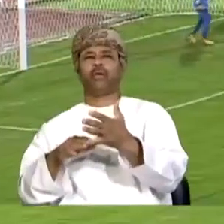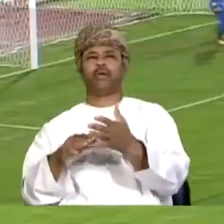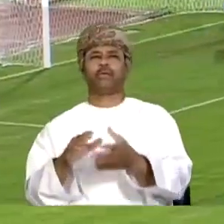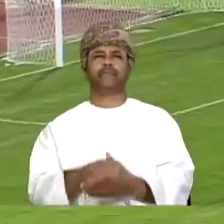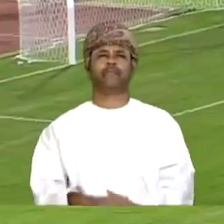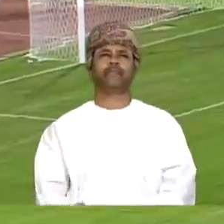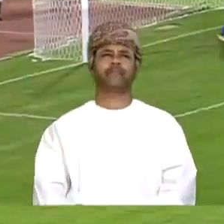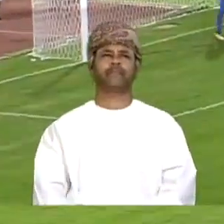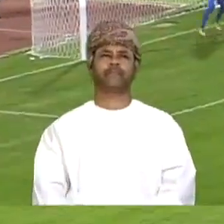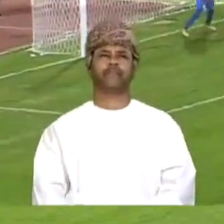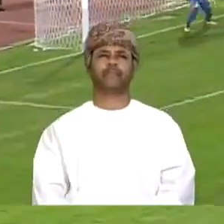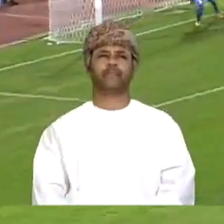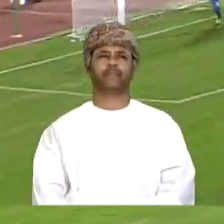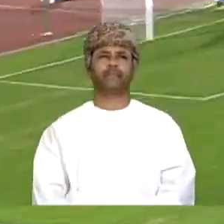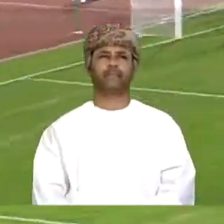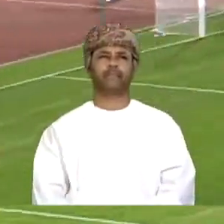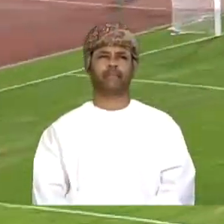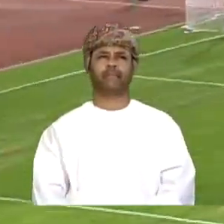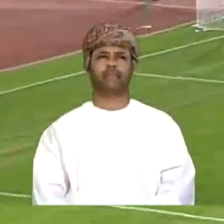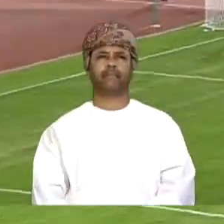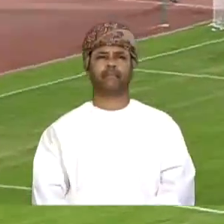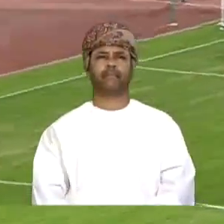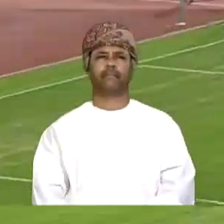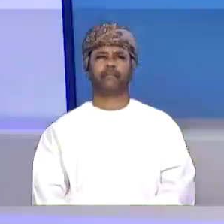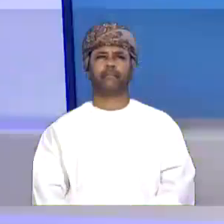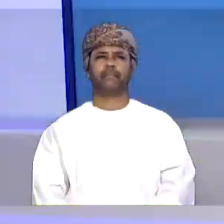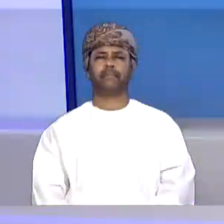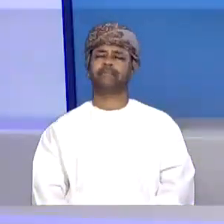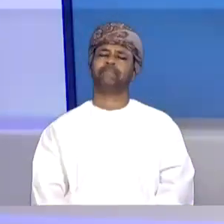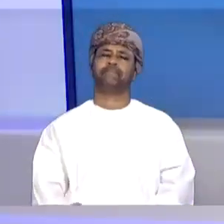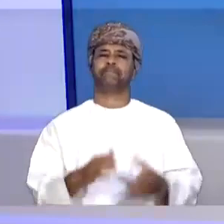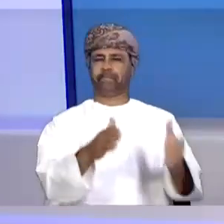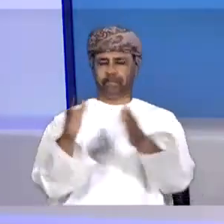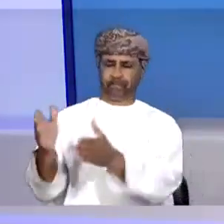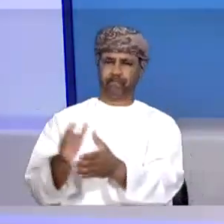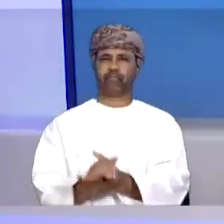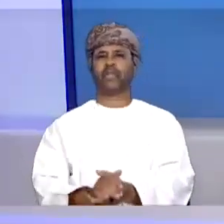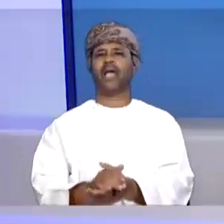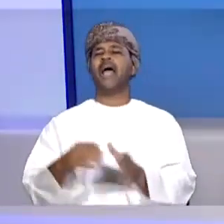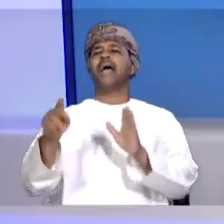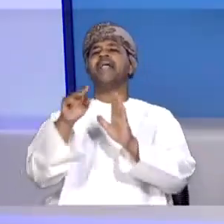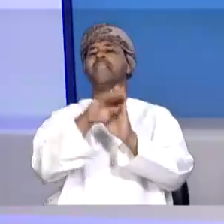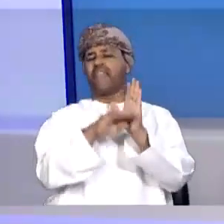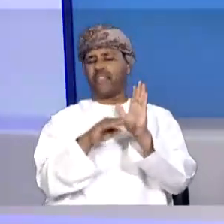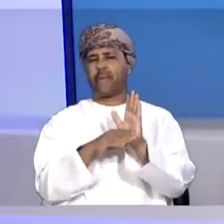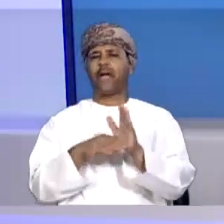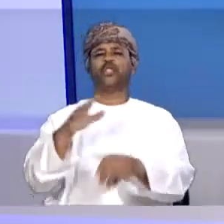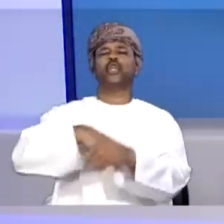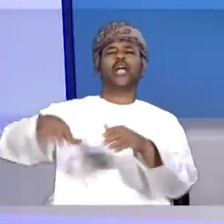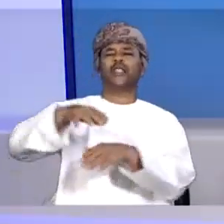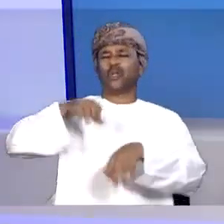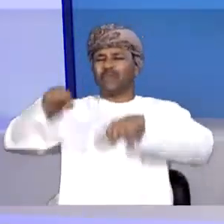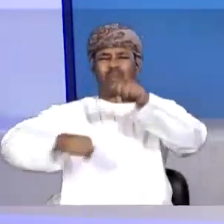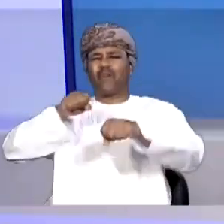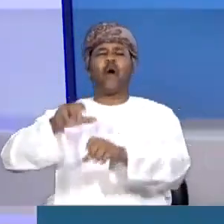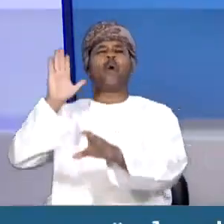الدوري. هنا عرضية من البلجيكي راسية. نظم ترايثلون الشرق الأوسط وبدعم من